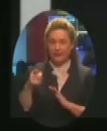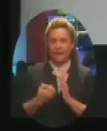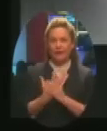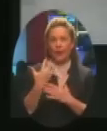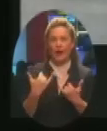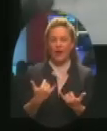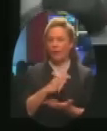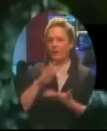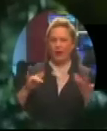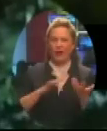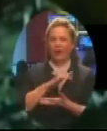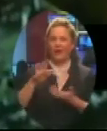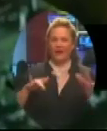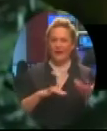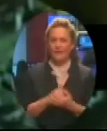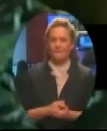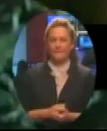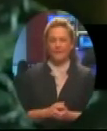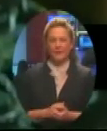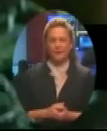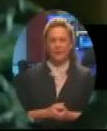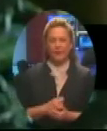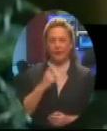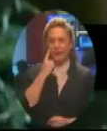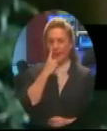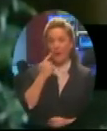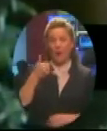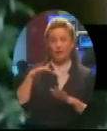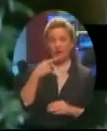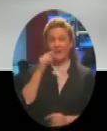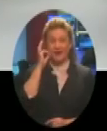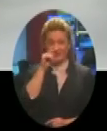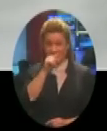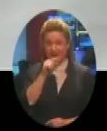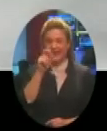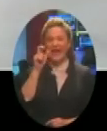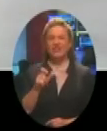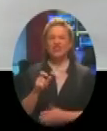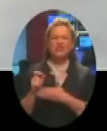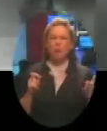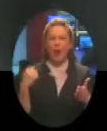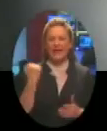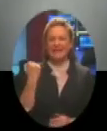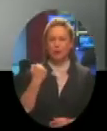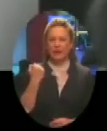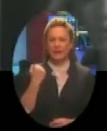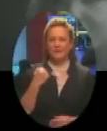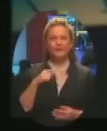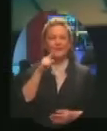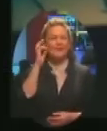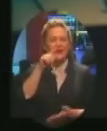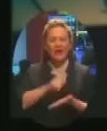הדים במערכת הפוליטית. אילנה דיין היא אשת שמאל קיצוני. בתחקיר על האקווריום לשכת ראש